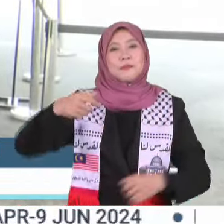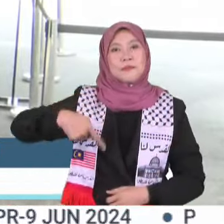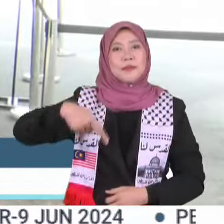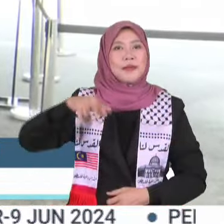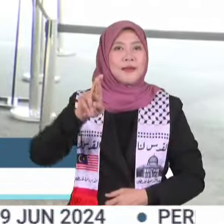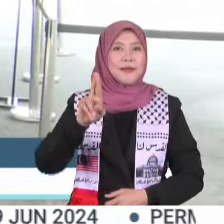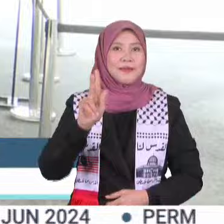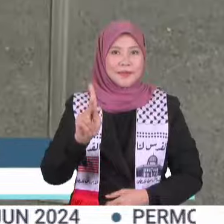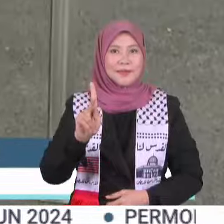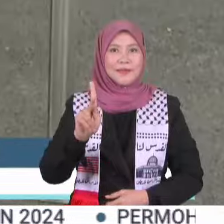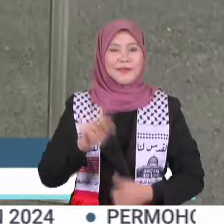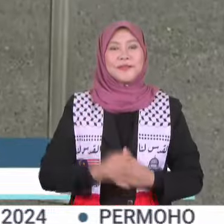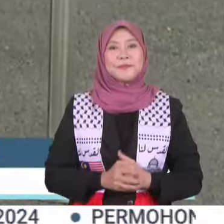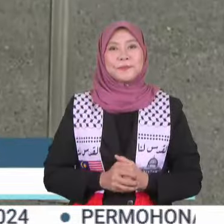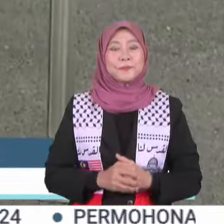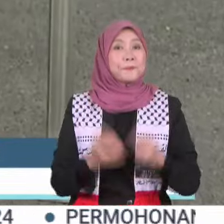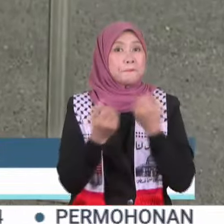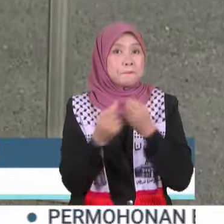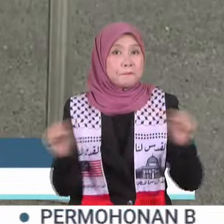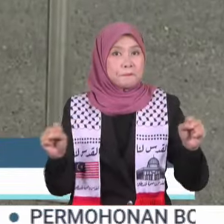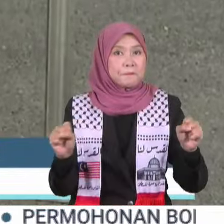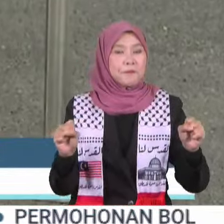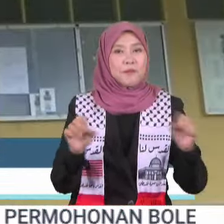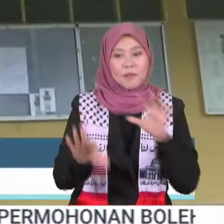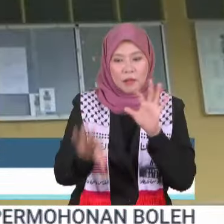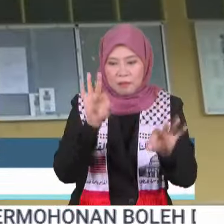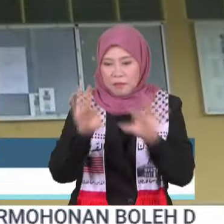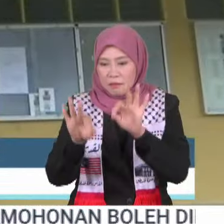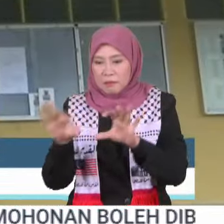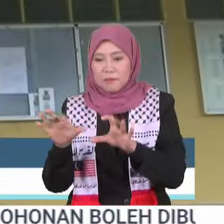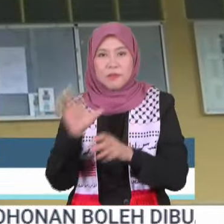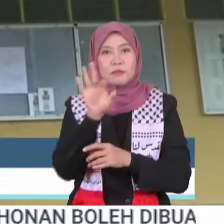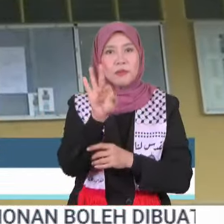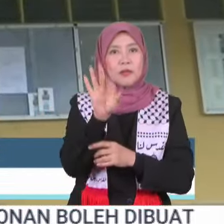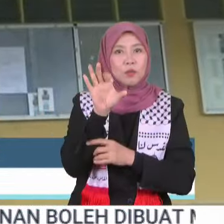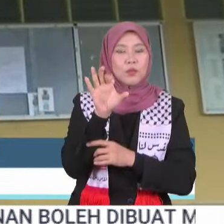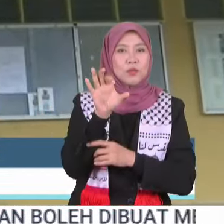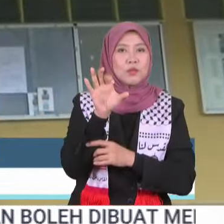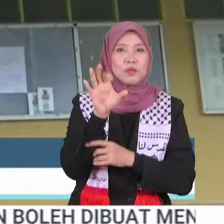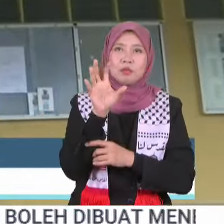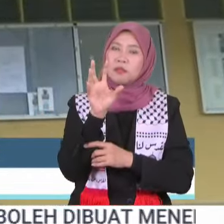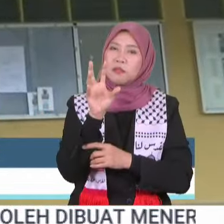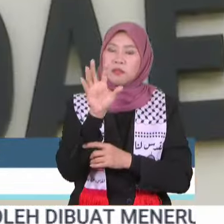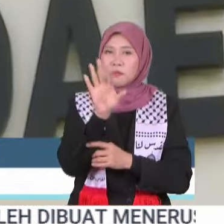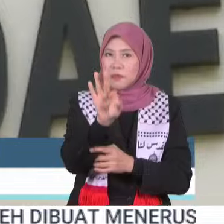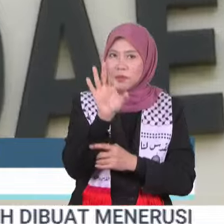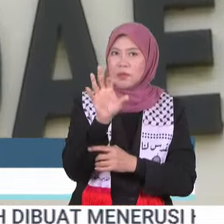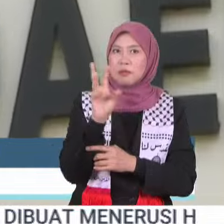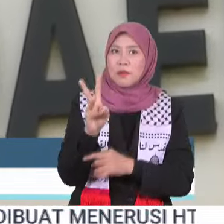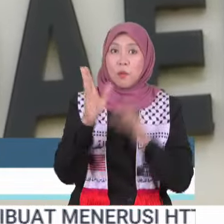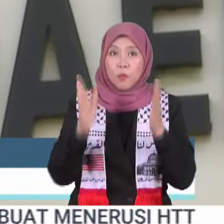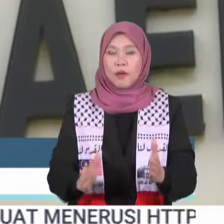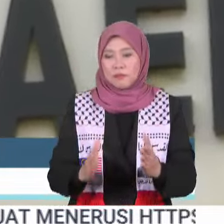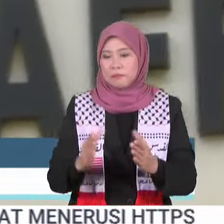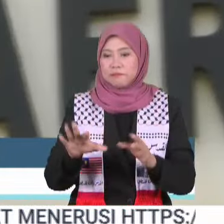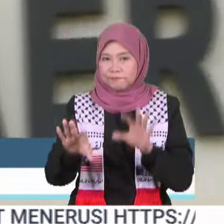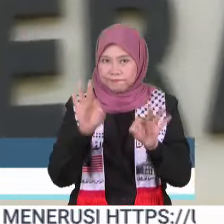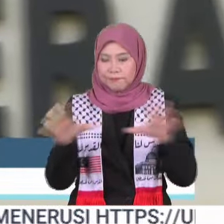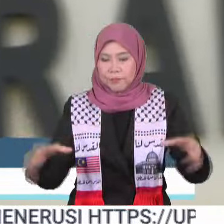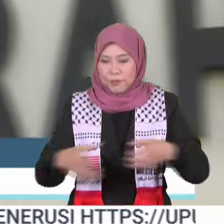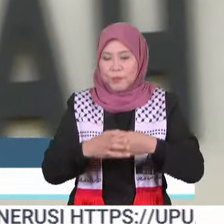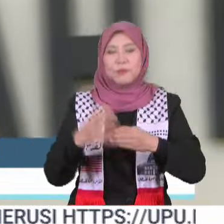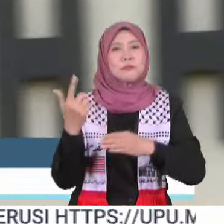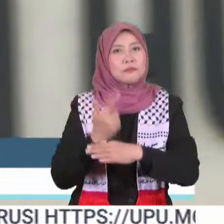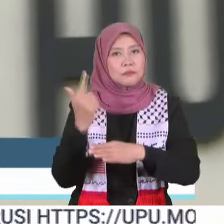ini. Dari segi persiapan, anggota telah lantik sebanyak 950 orang lebih kurang. Anggota telah kita lantik dan lebih latihan untuk